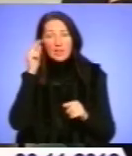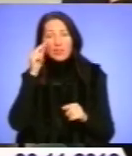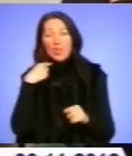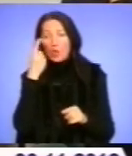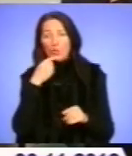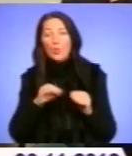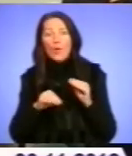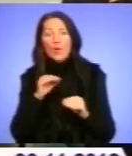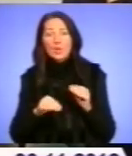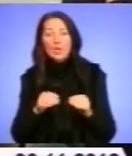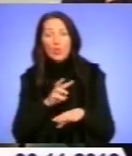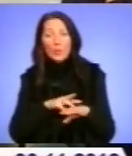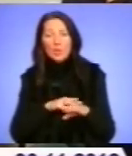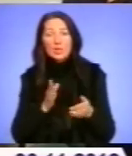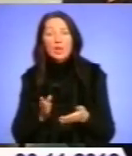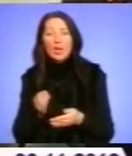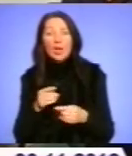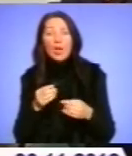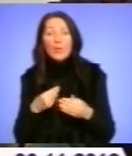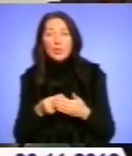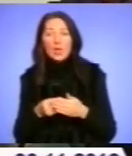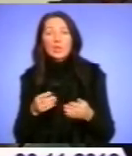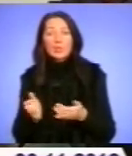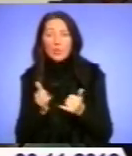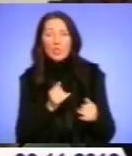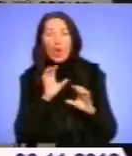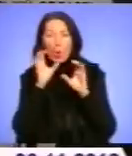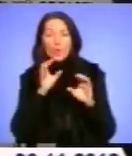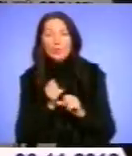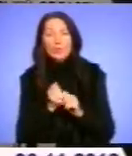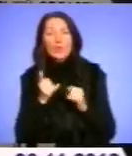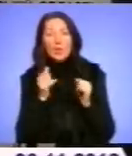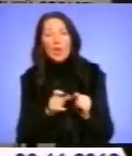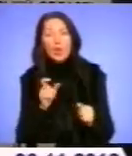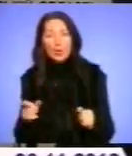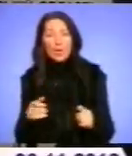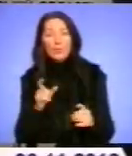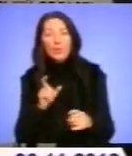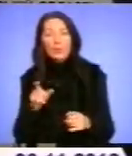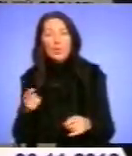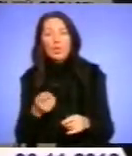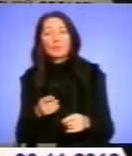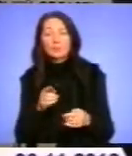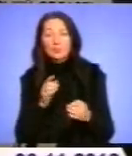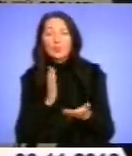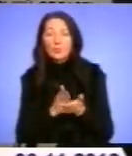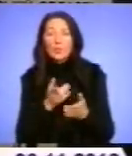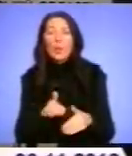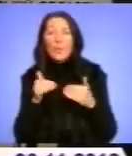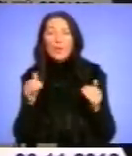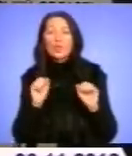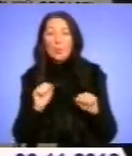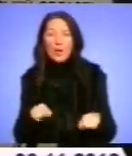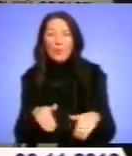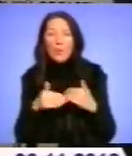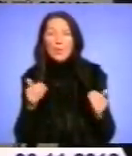і матеріальне забезпечення, однак кодекс працюватиме для людей. Громадянин в розрізі цього кодексу має більше права